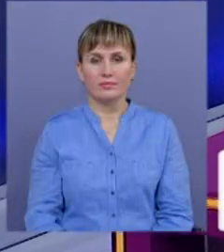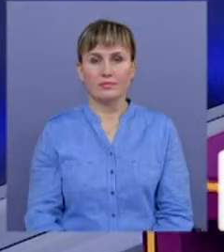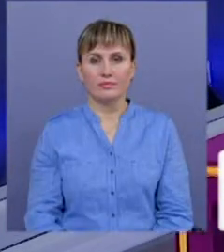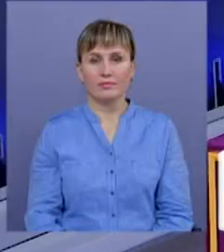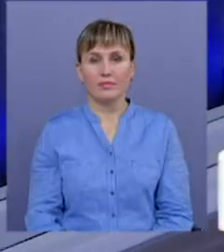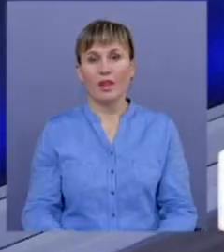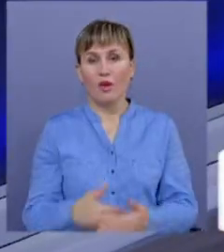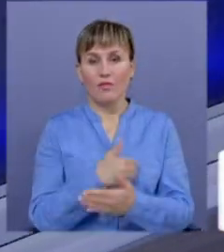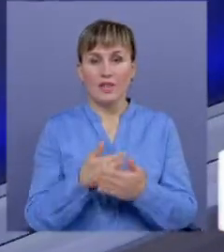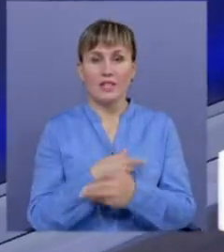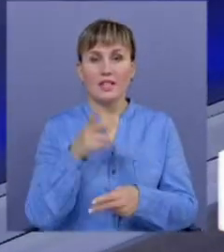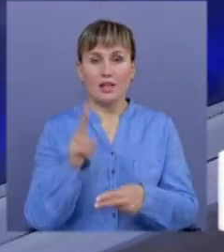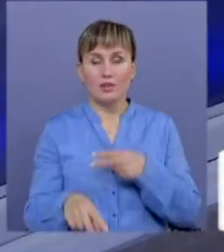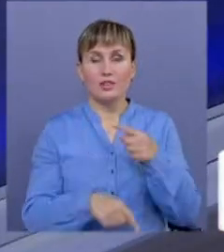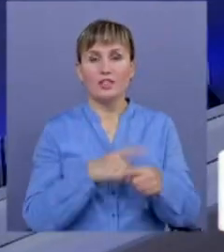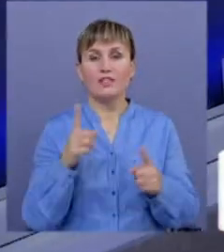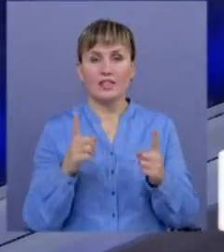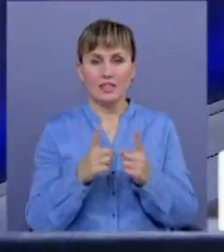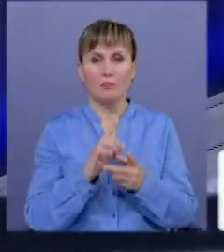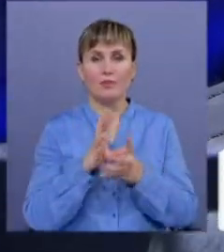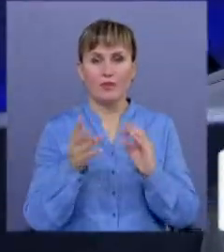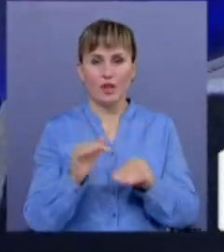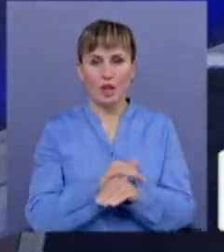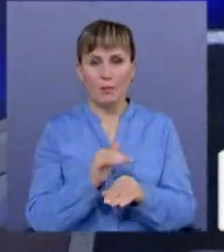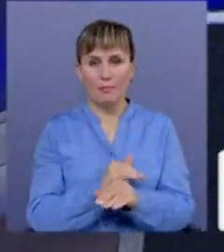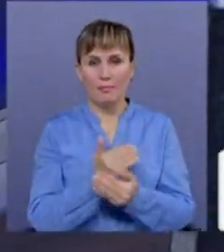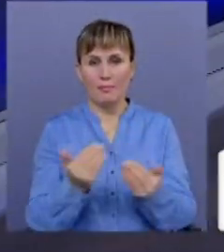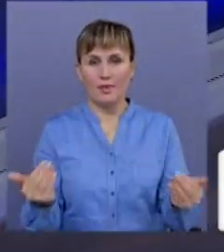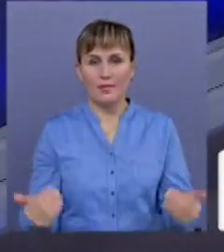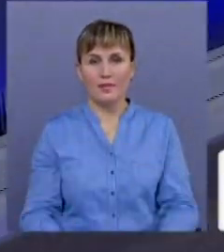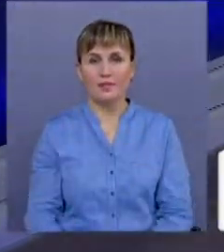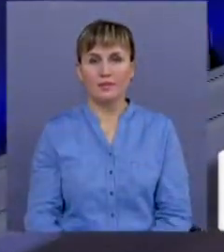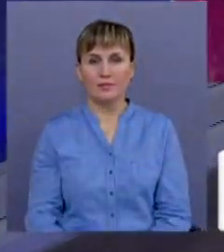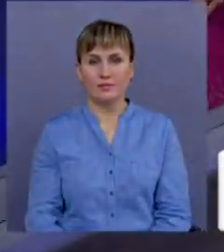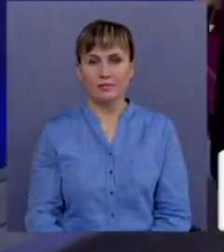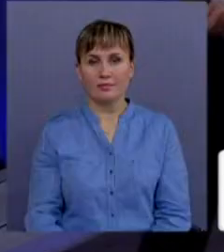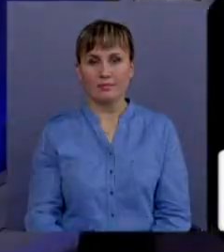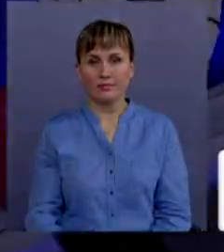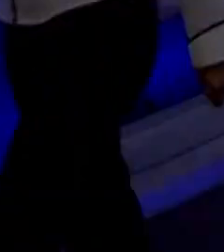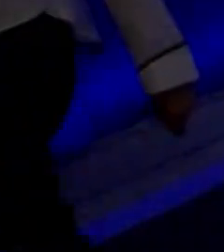Такими событиями запомнился сегодняшний день, а я прощаюсь с вами до завтра. Всего доброго.